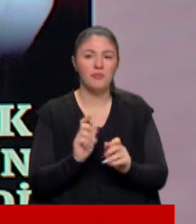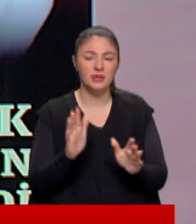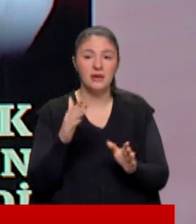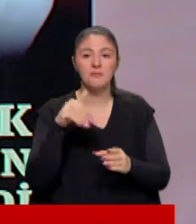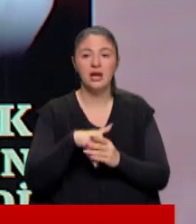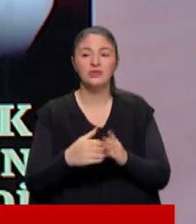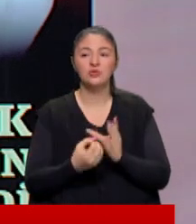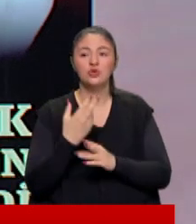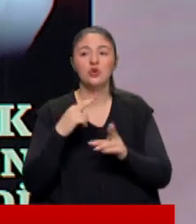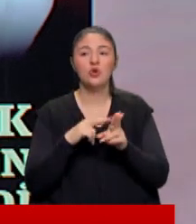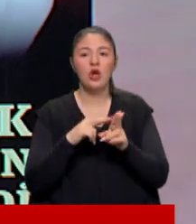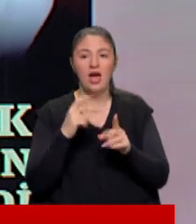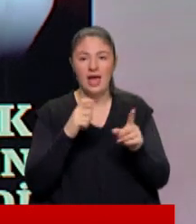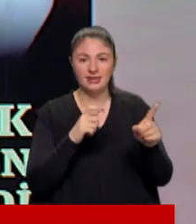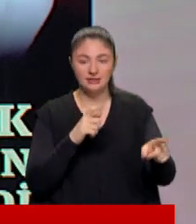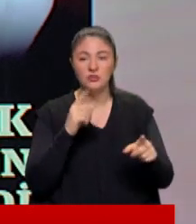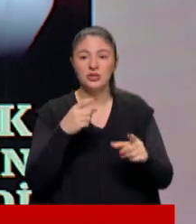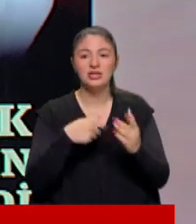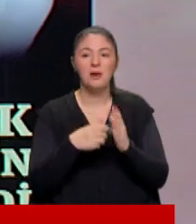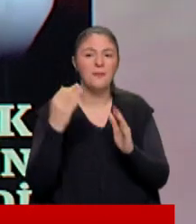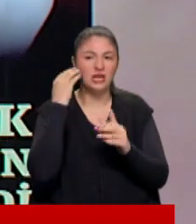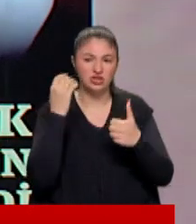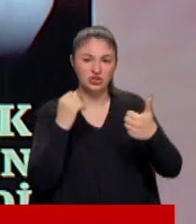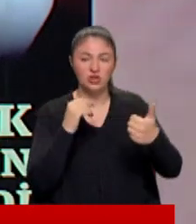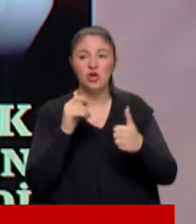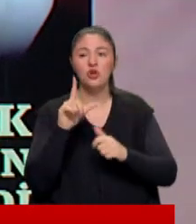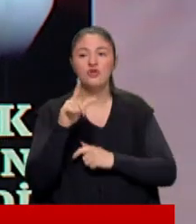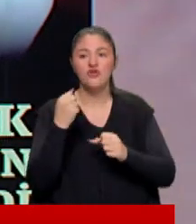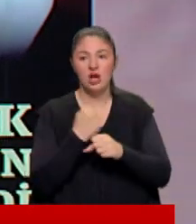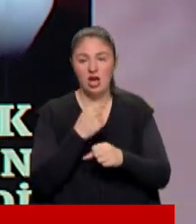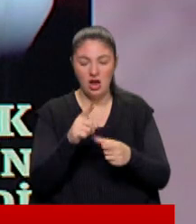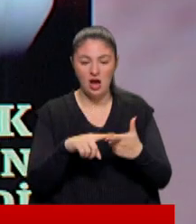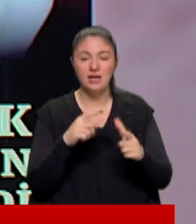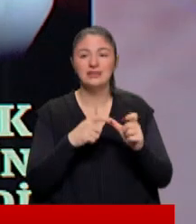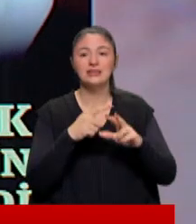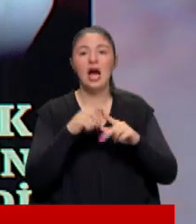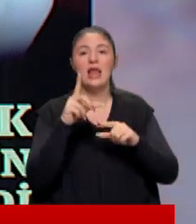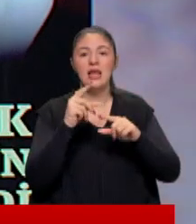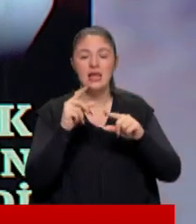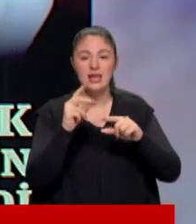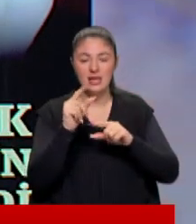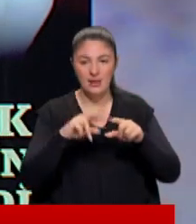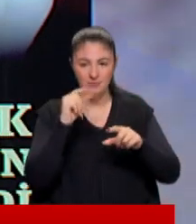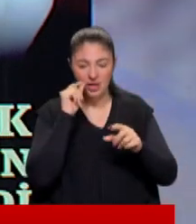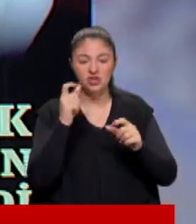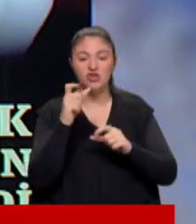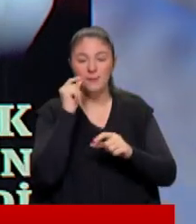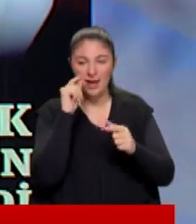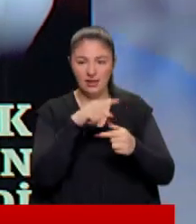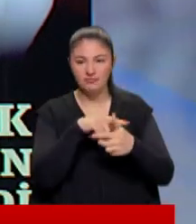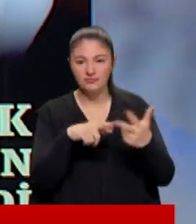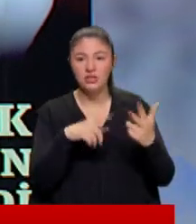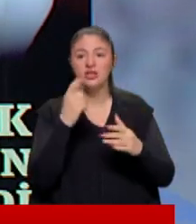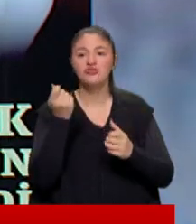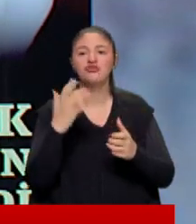Parti kurucusu Koray Aydın bu isimlerin başında geliyor. Lütfullah Kayalar, Salim Ensarioğlu, Cihan Paçacı da CHP